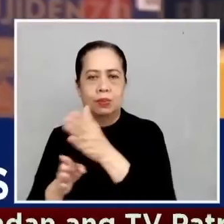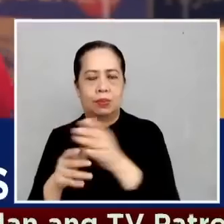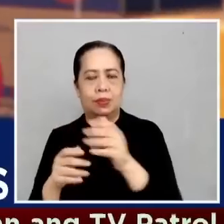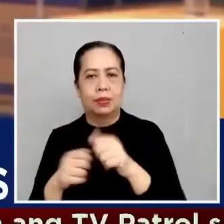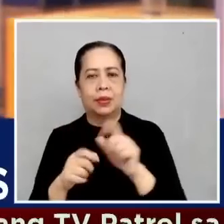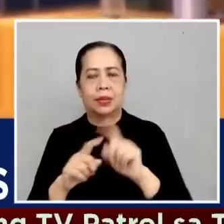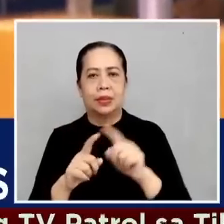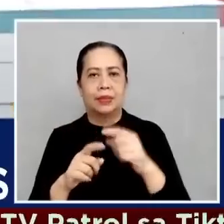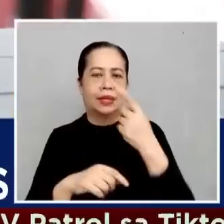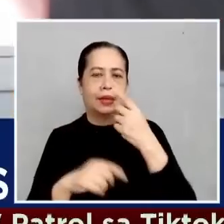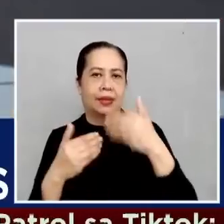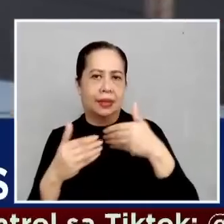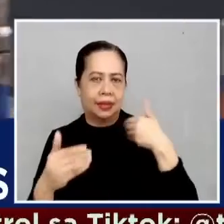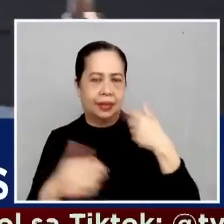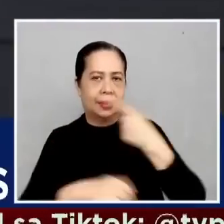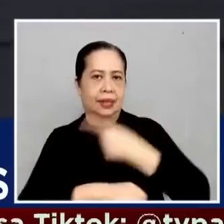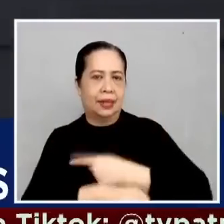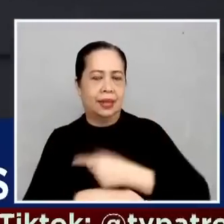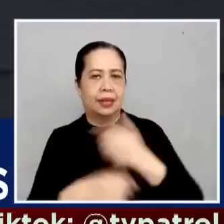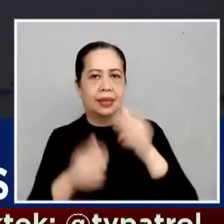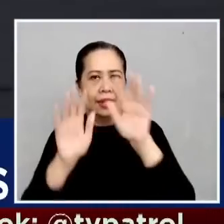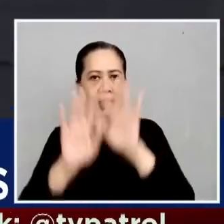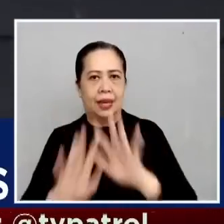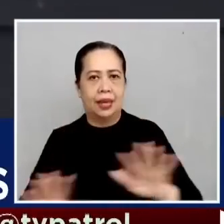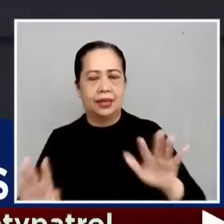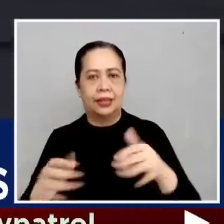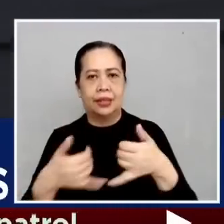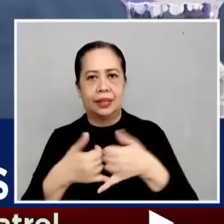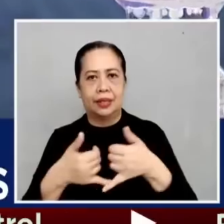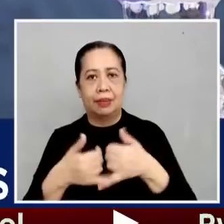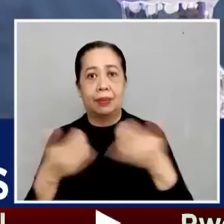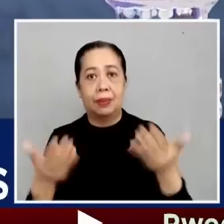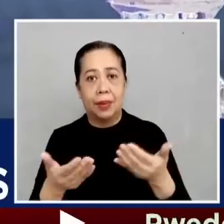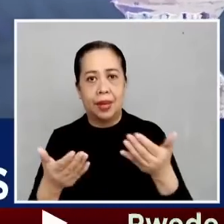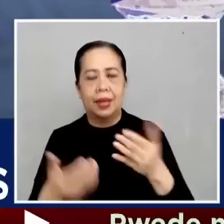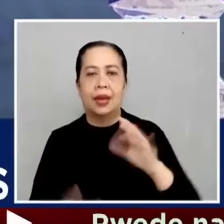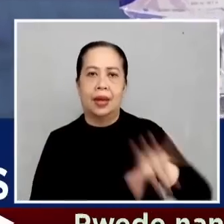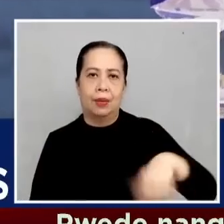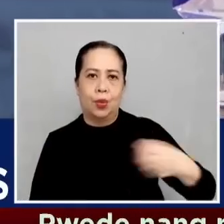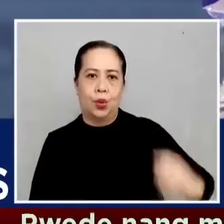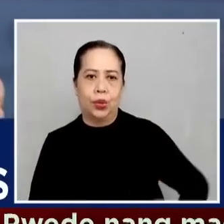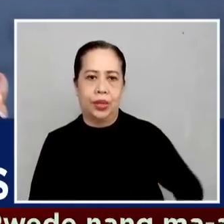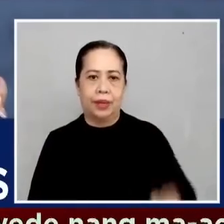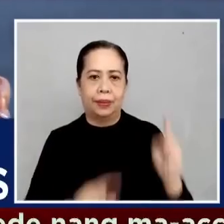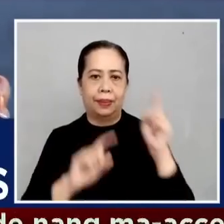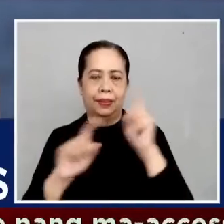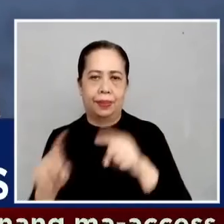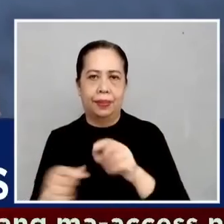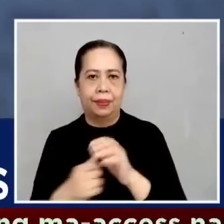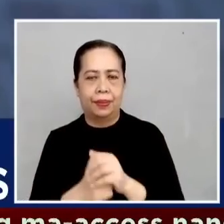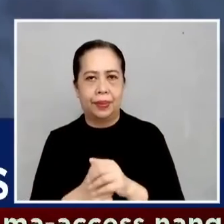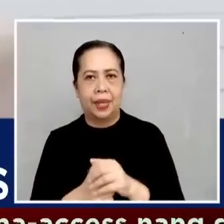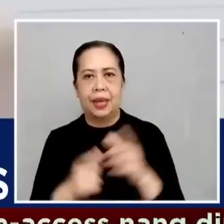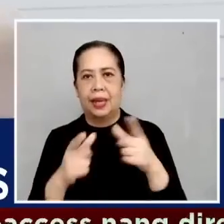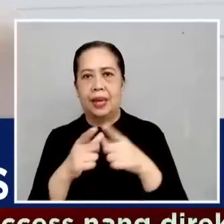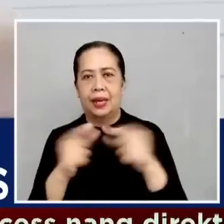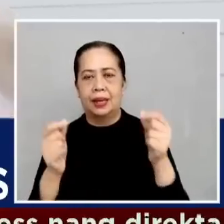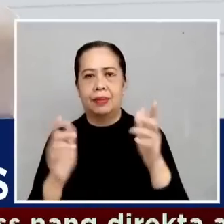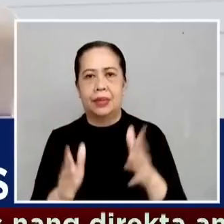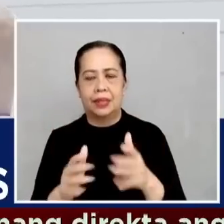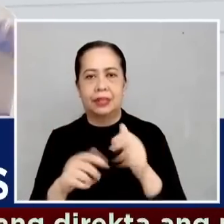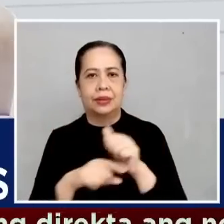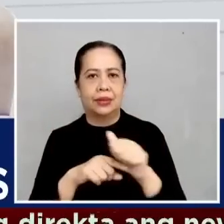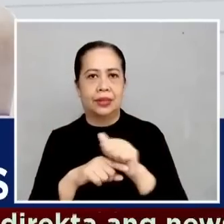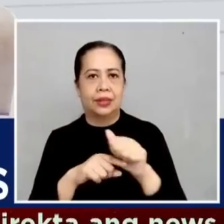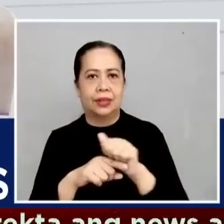bago ang Southeast Asian Games sa Cambodia. Dumating si Coach Munahiro Kugimiya sa Pilipinas para